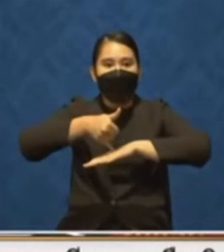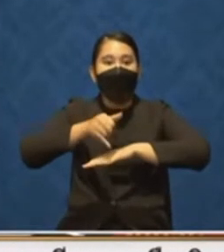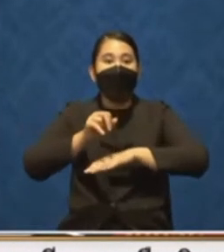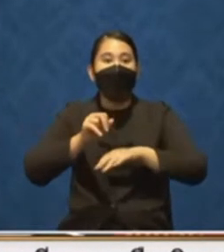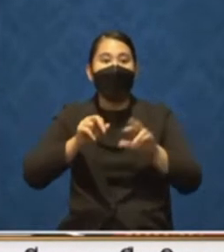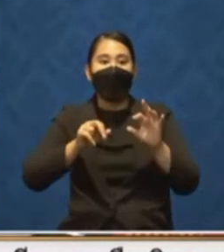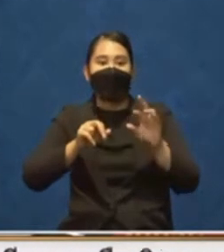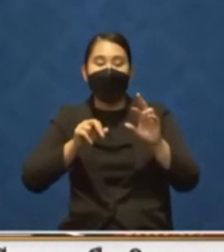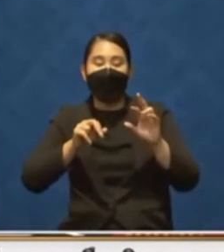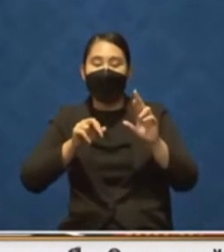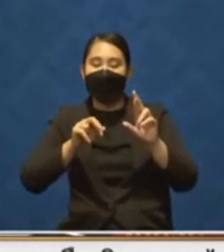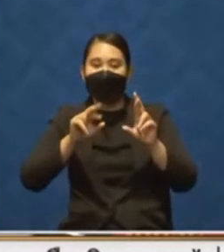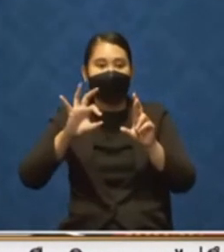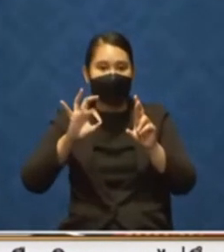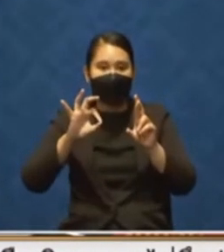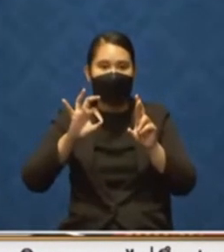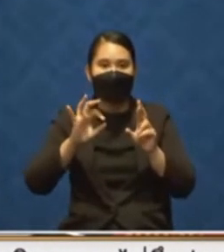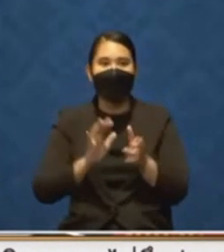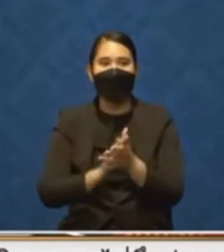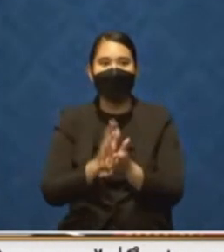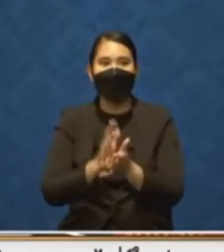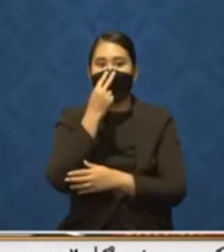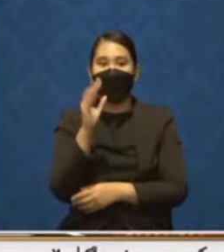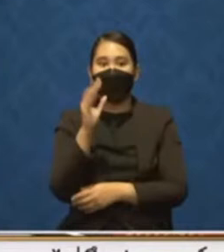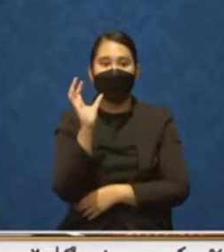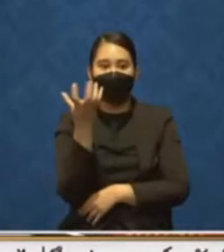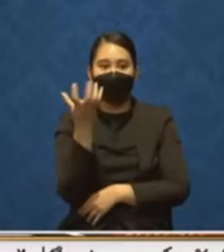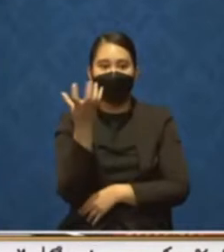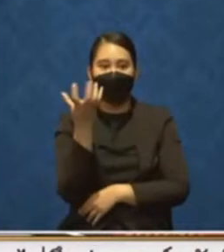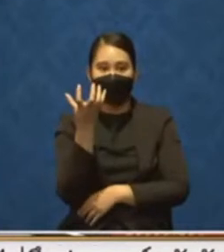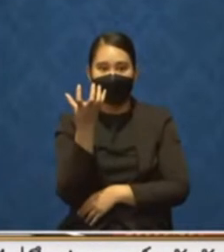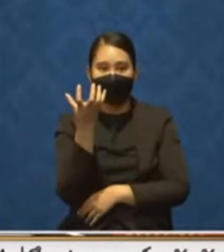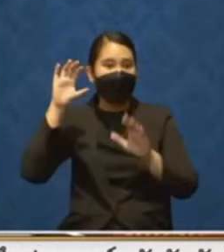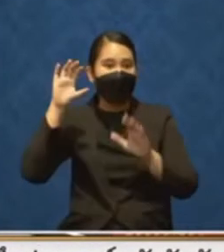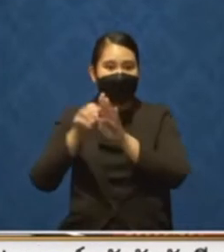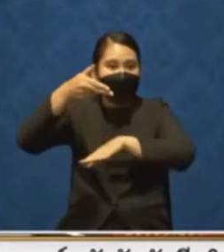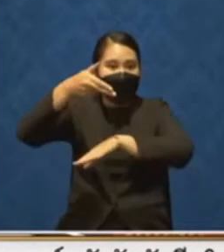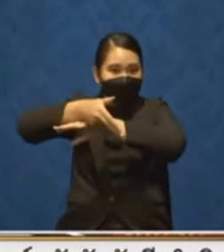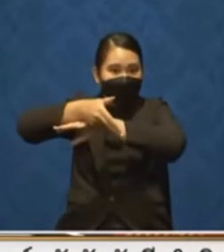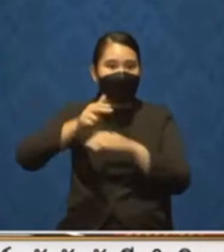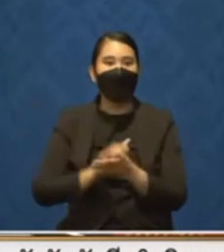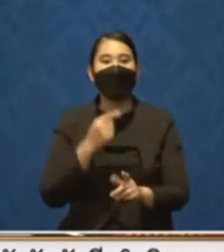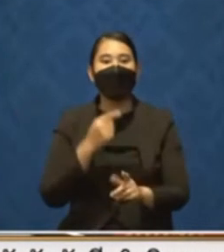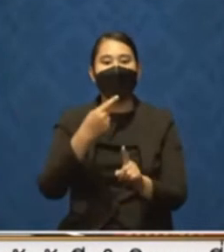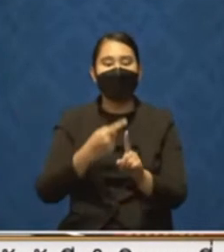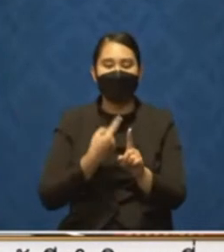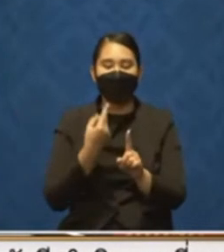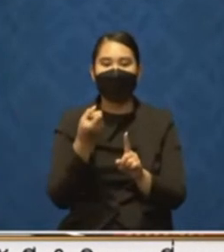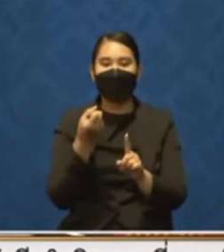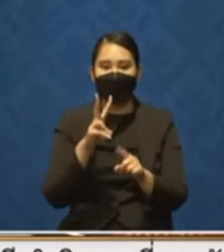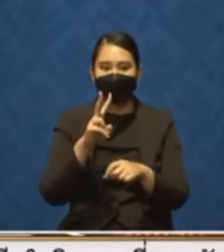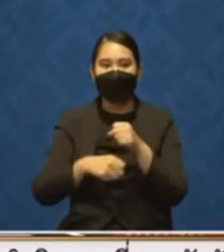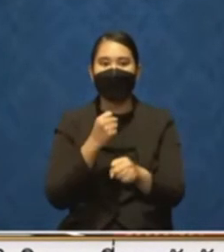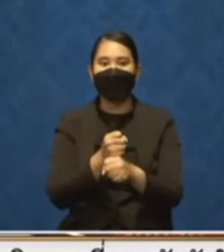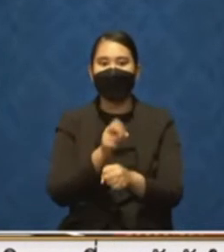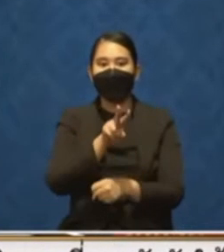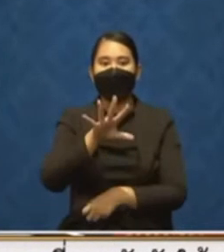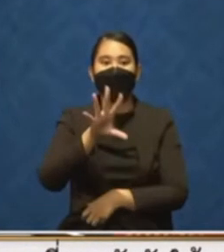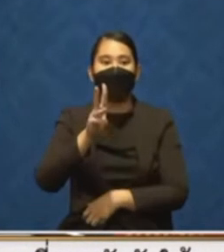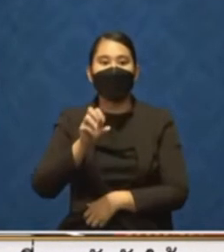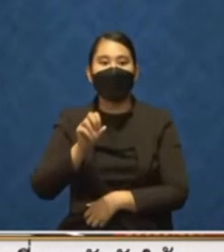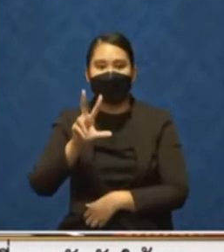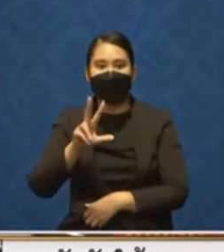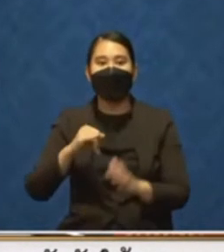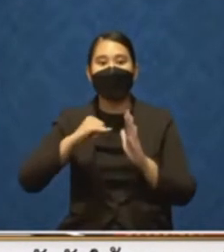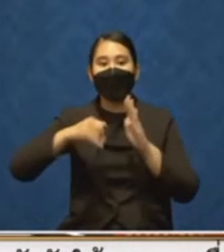ภาพของ Google Earthของสถานที่เมื่อเดือนธันวาคม 6 3ครับจังหวัด